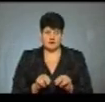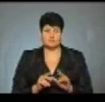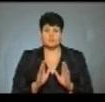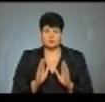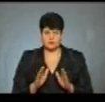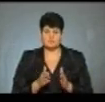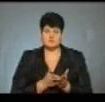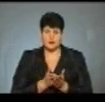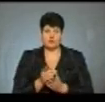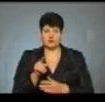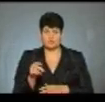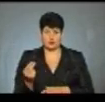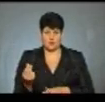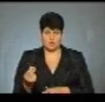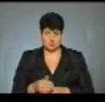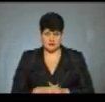будемо спрямовувати туди кошти.